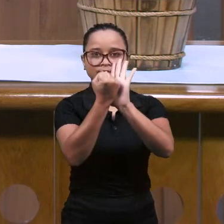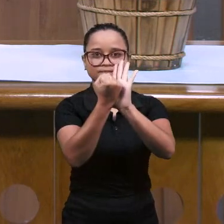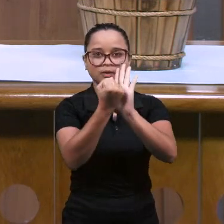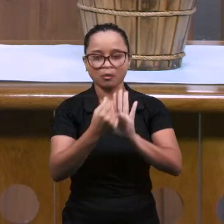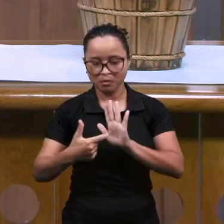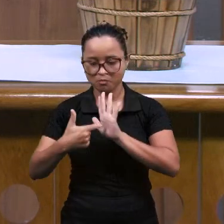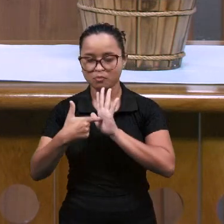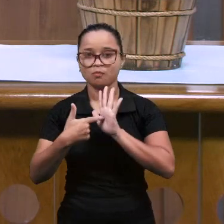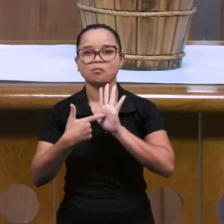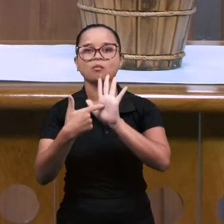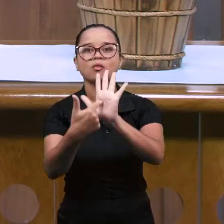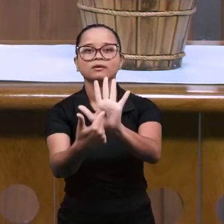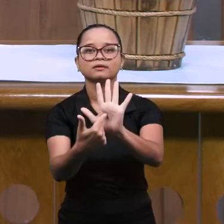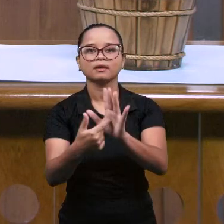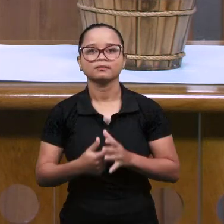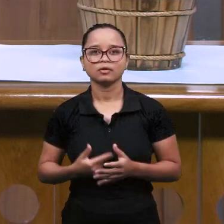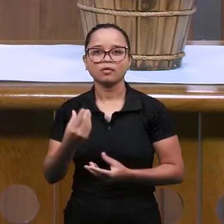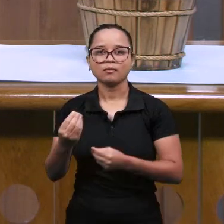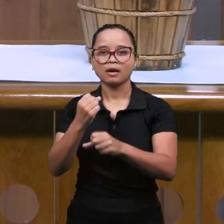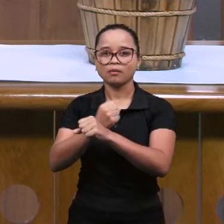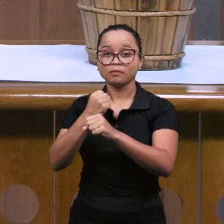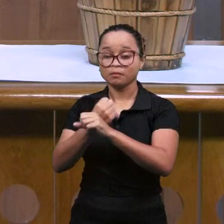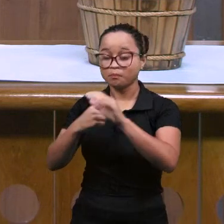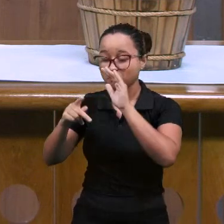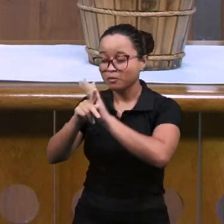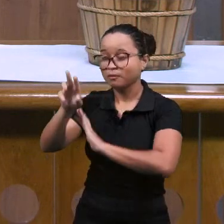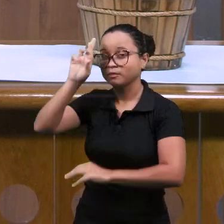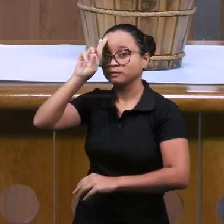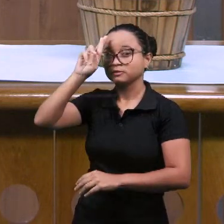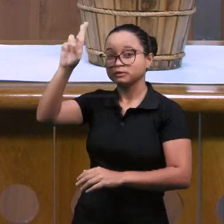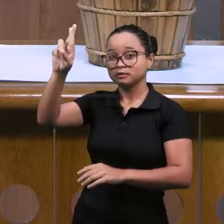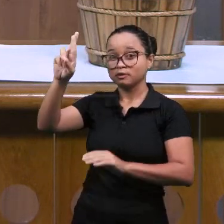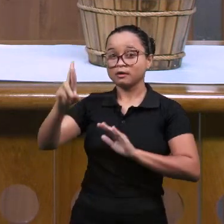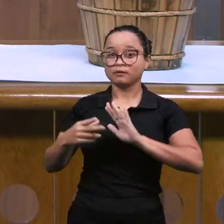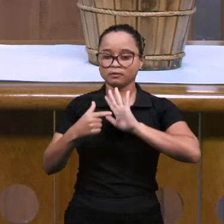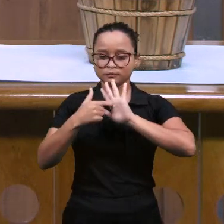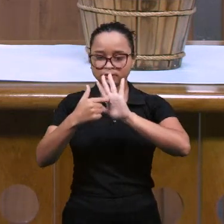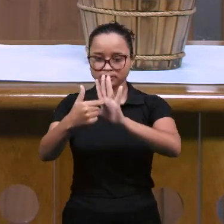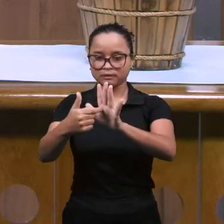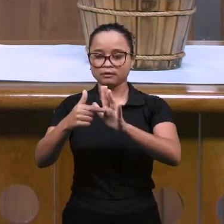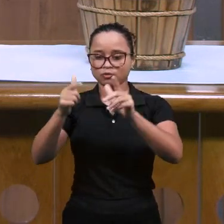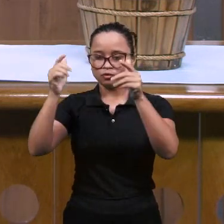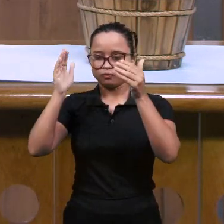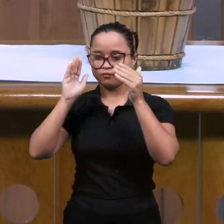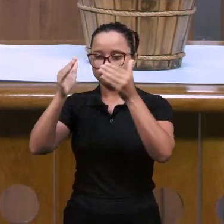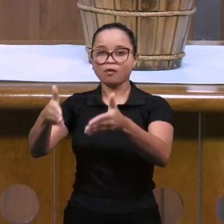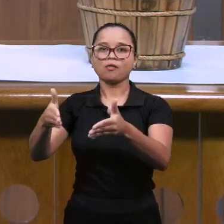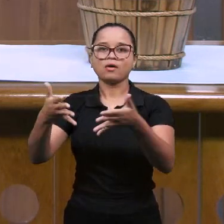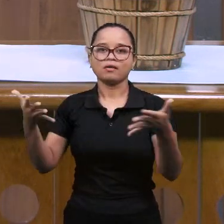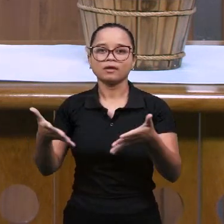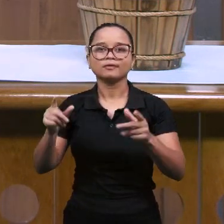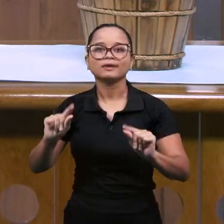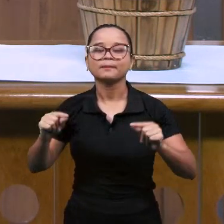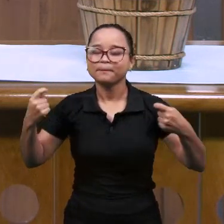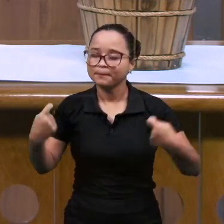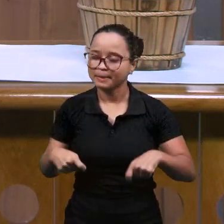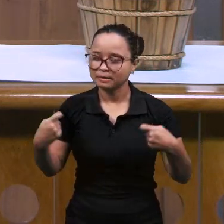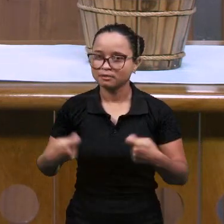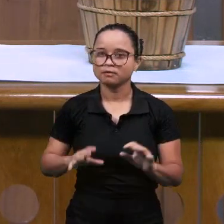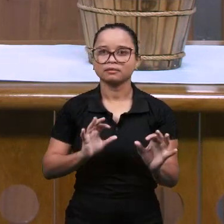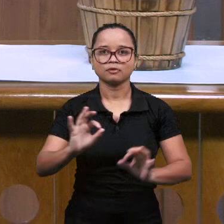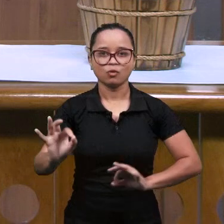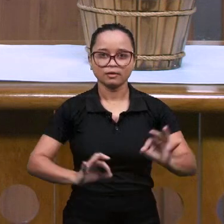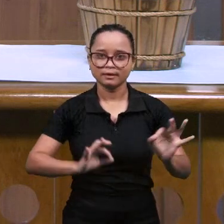direction qui a été donnée vers laquelle l'œuvre va se tourner cette année et le besoin qu'elle a pour se